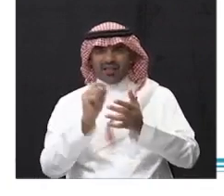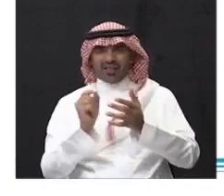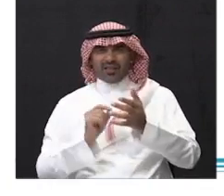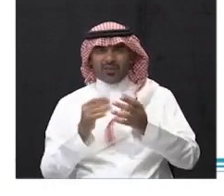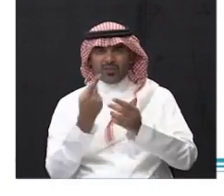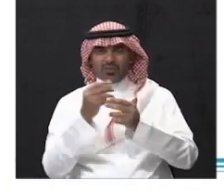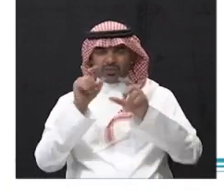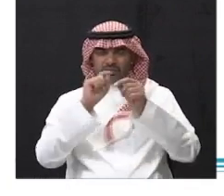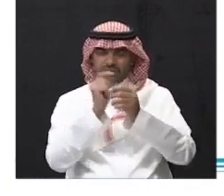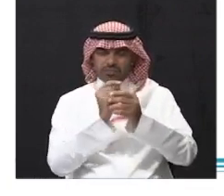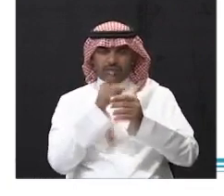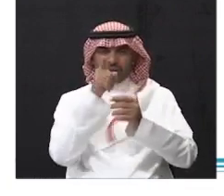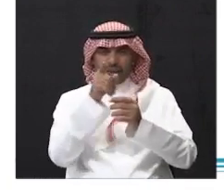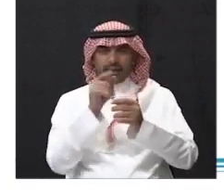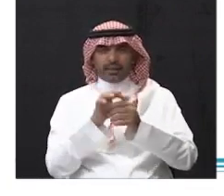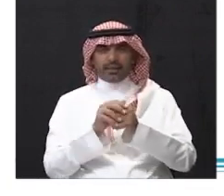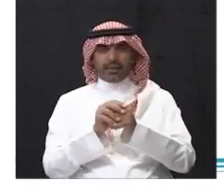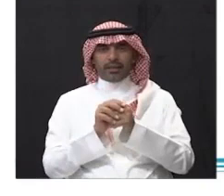أحسنتم.